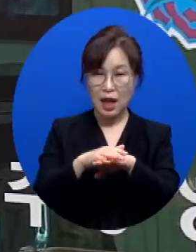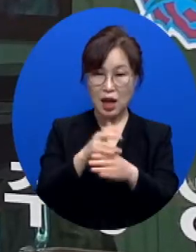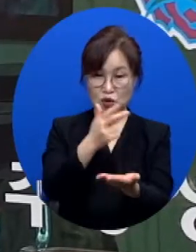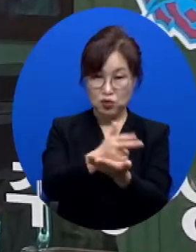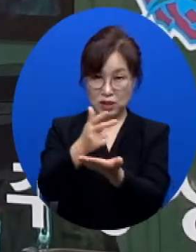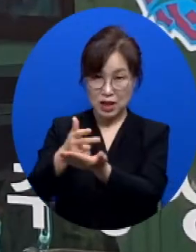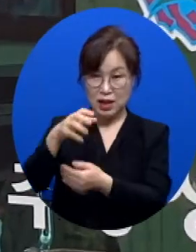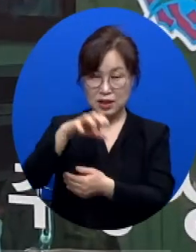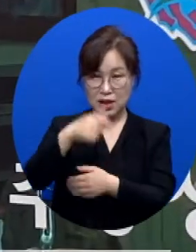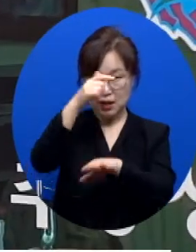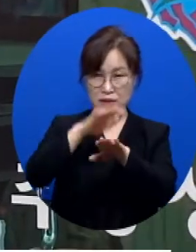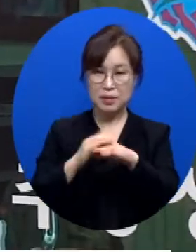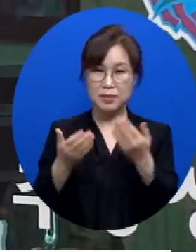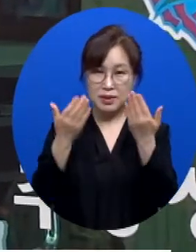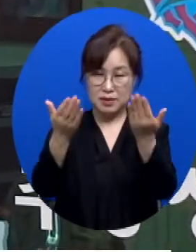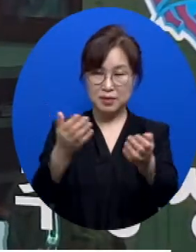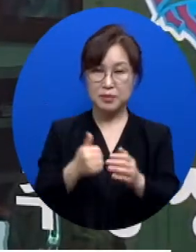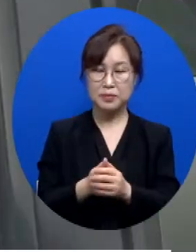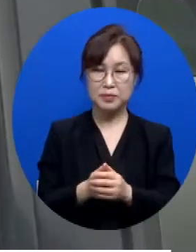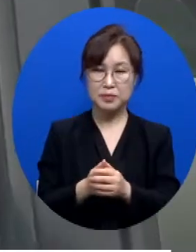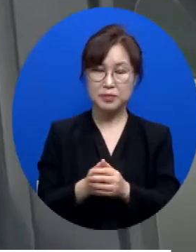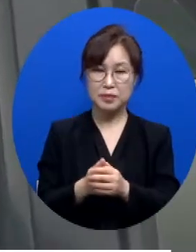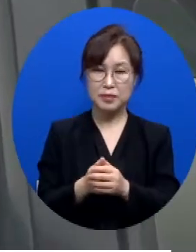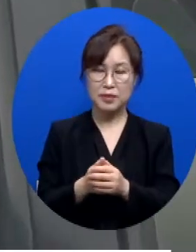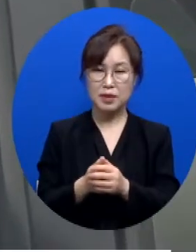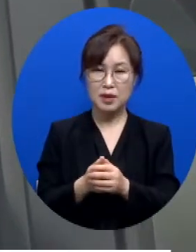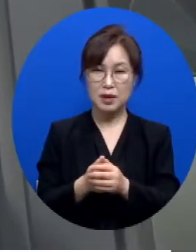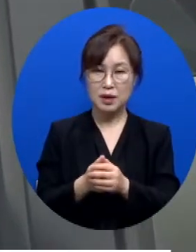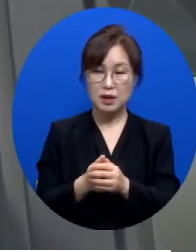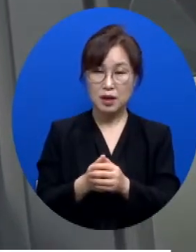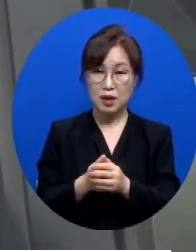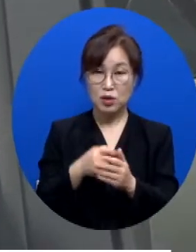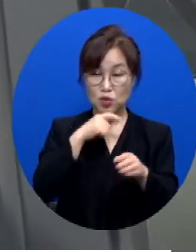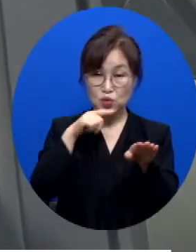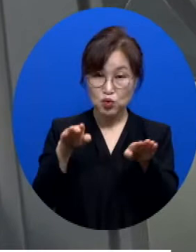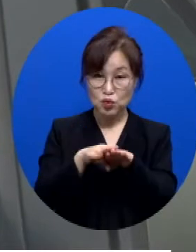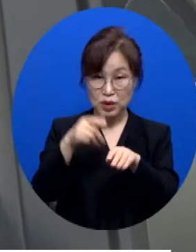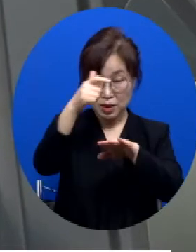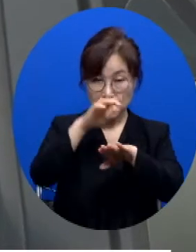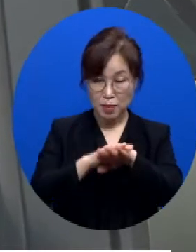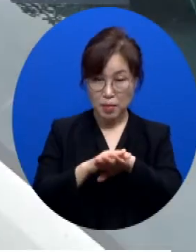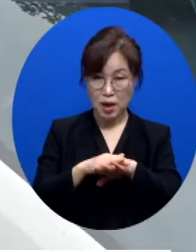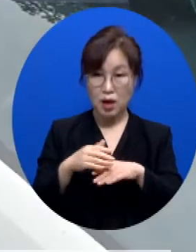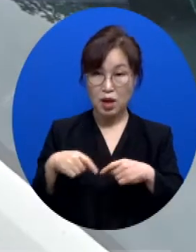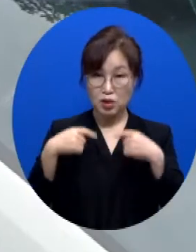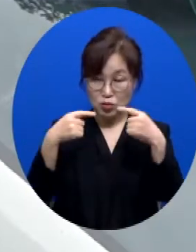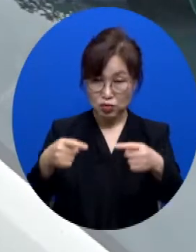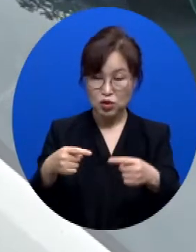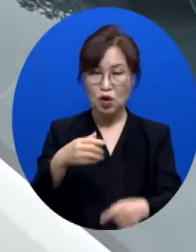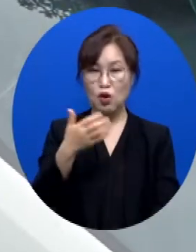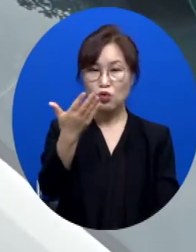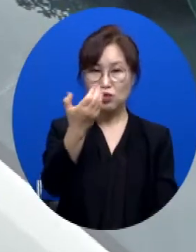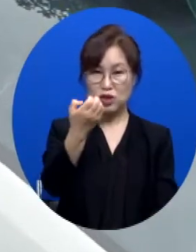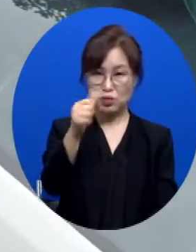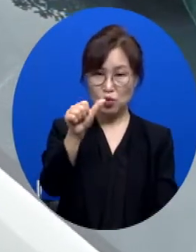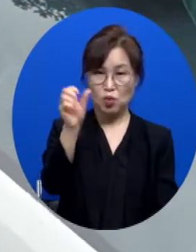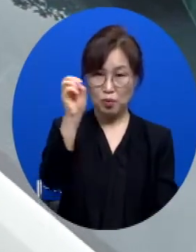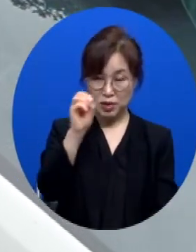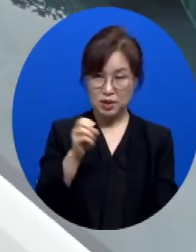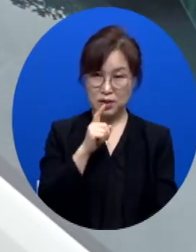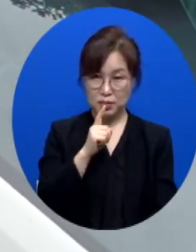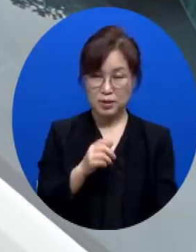말부터 시작된 드라이브인 예배를 통해 주일 예배 출석률이 95%에 달한다고 밝힌 추동